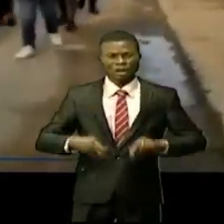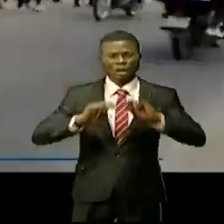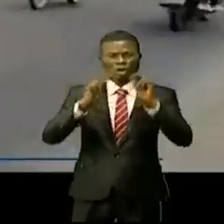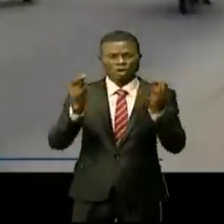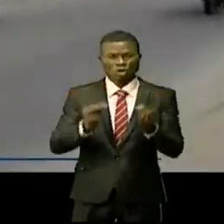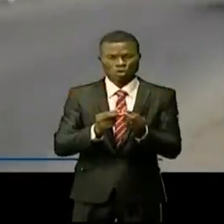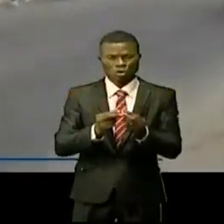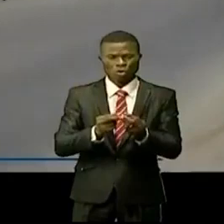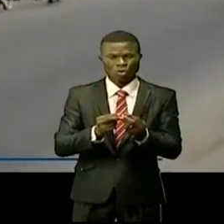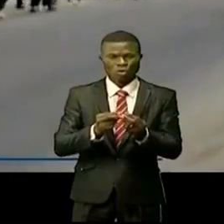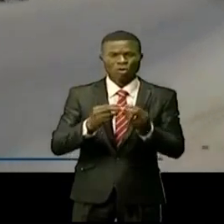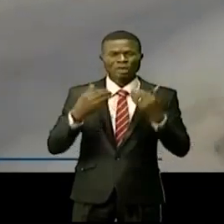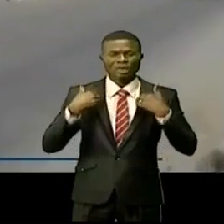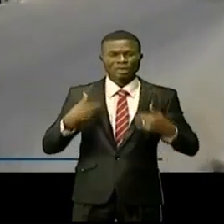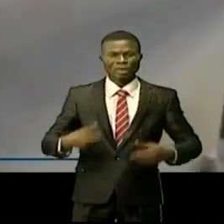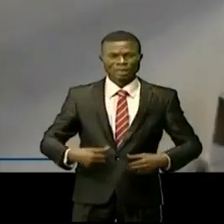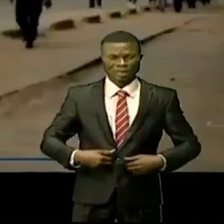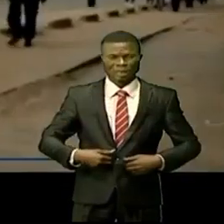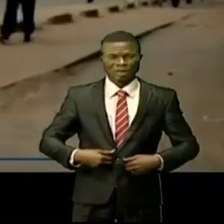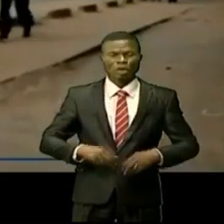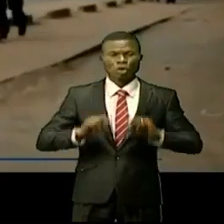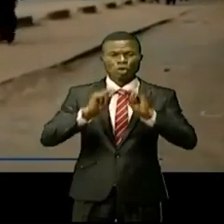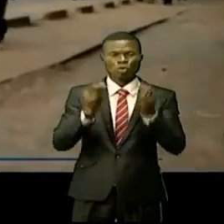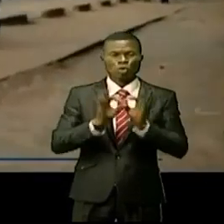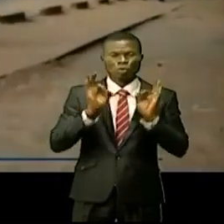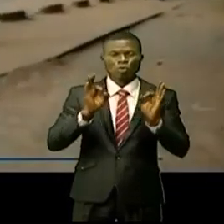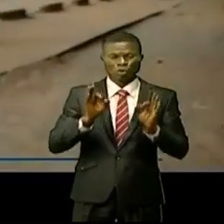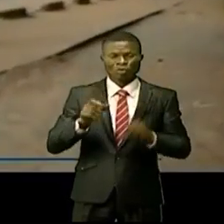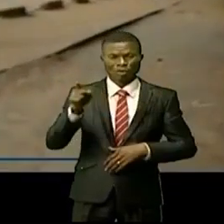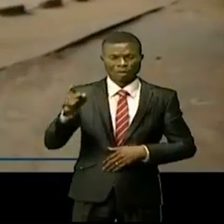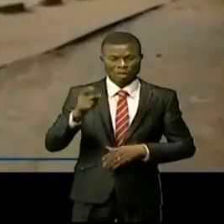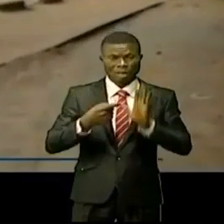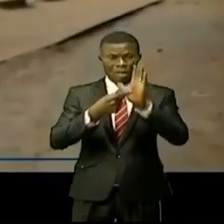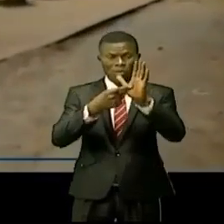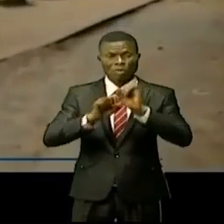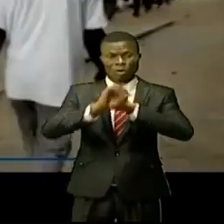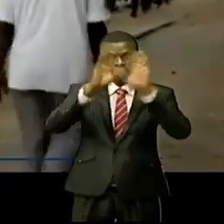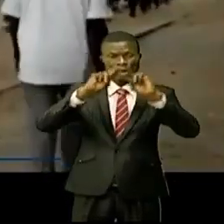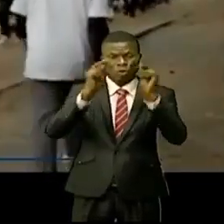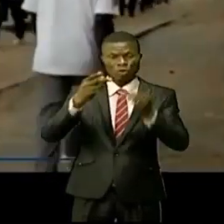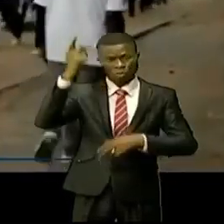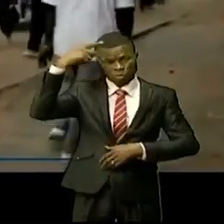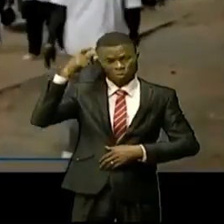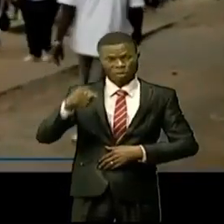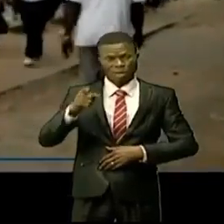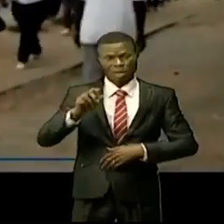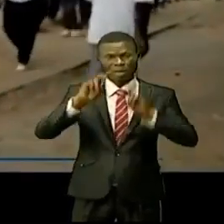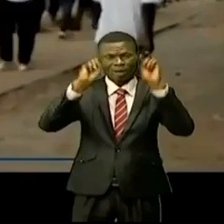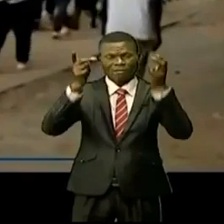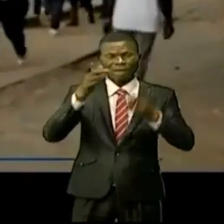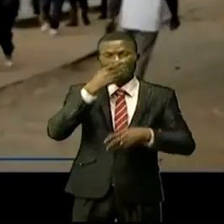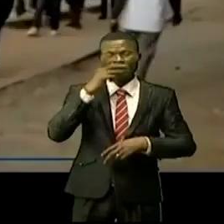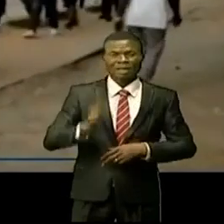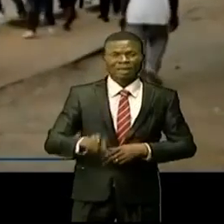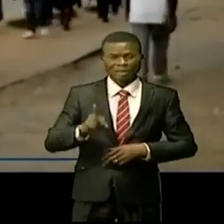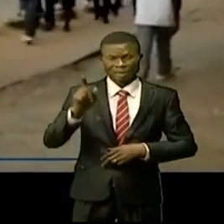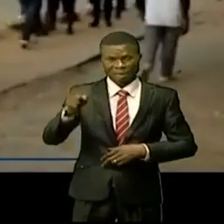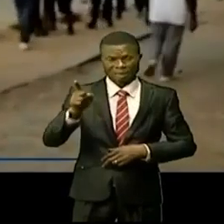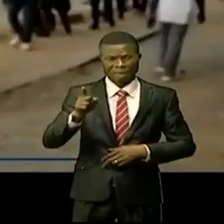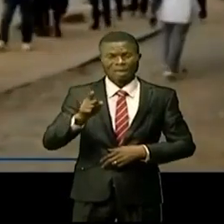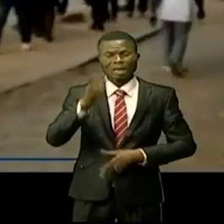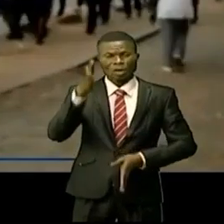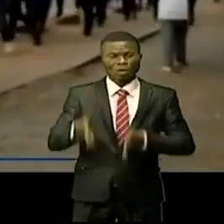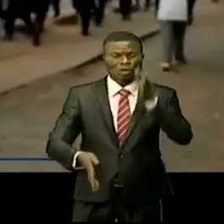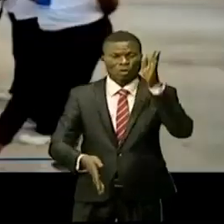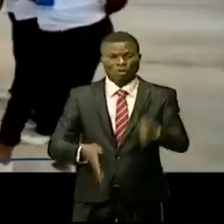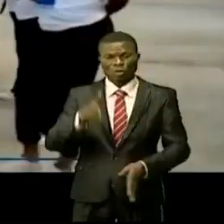la force alternative pour le renouveau de la Tshopo, afin de montrer la visibilité de cette ASBL dans la ville de Kisangani. Une marche qui a eu comme